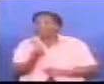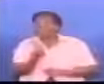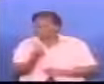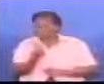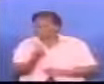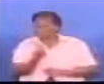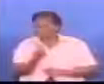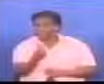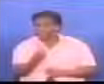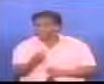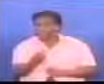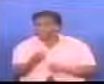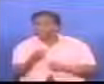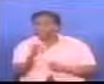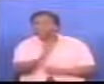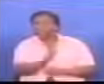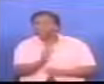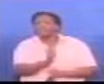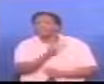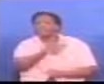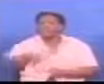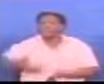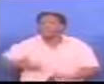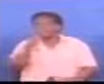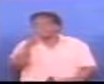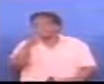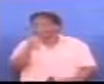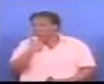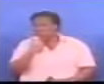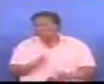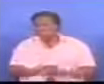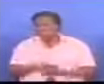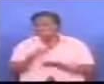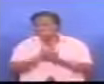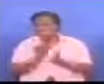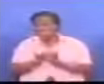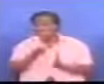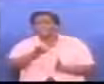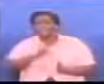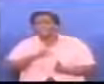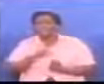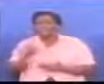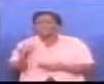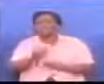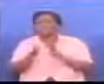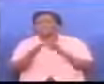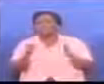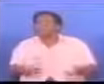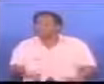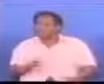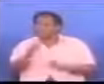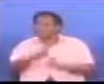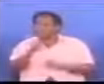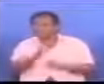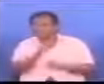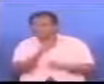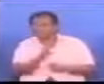yake, lakini sekta binafsi ilianza kupata mwanya. Awamu ya pili, awamu ya tatu,